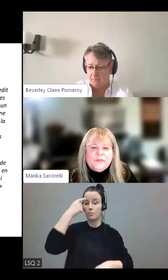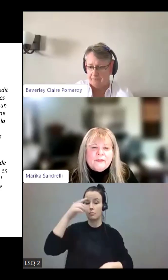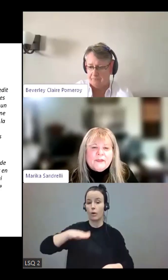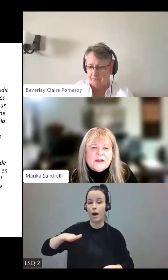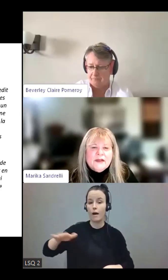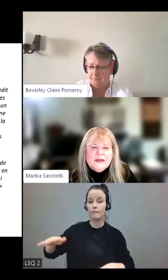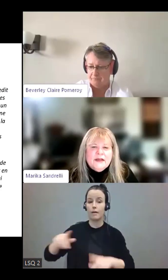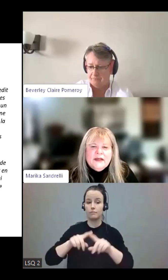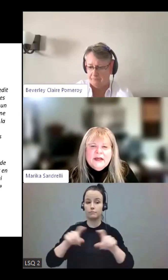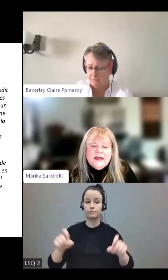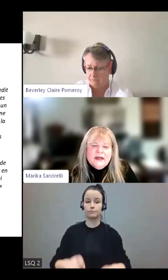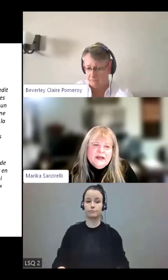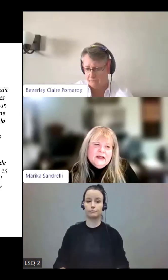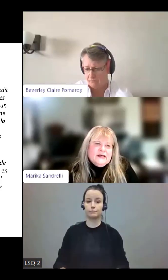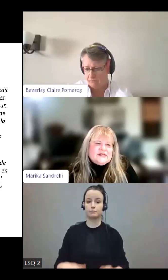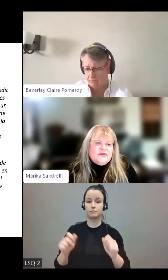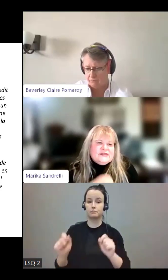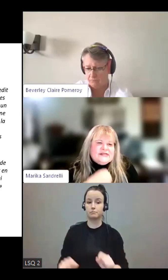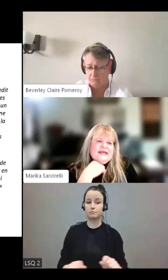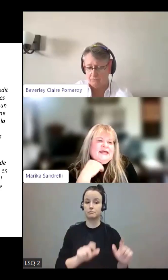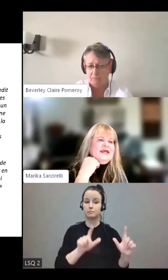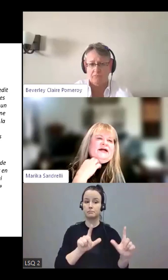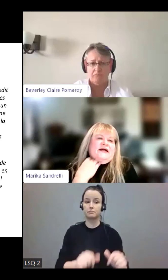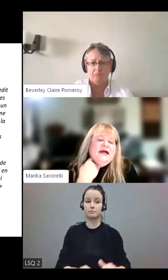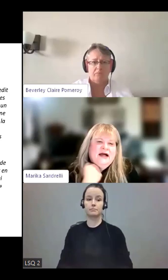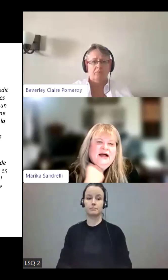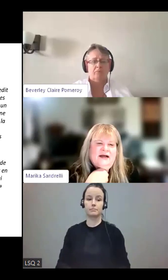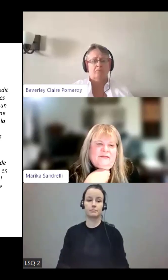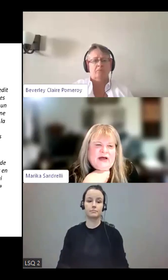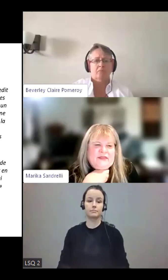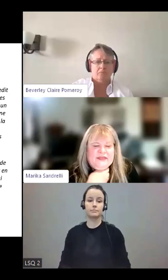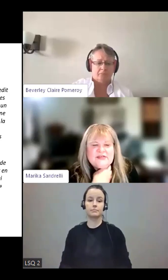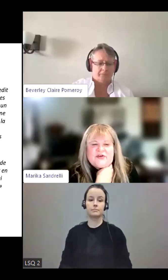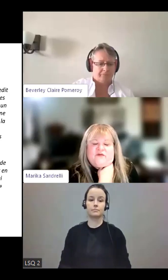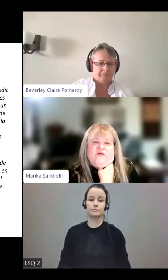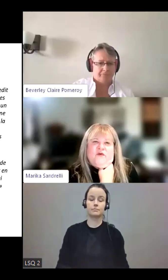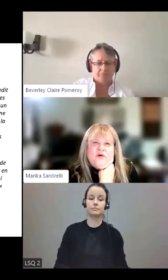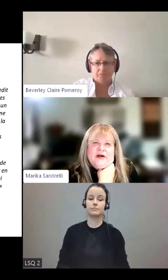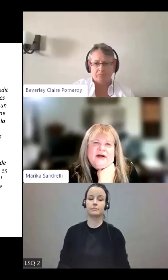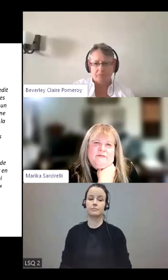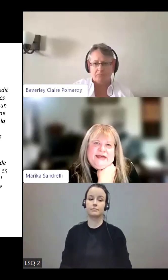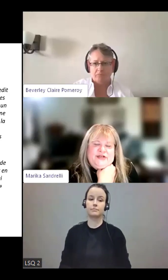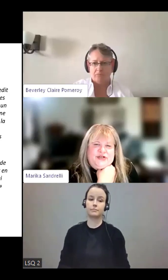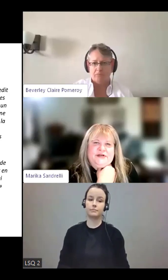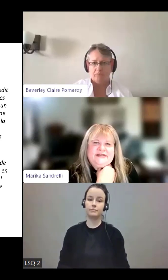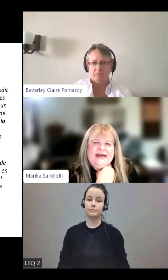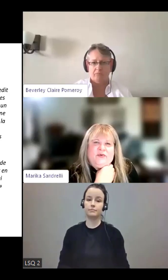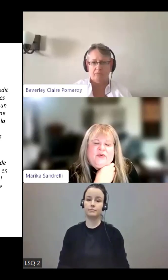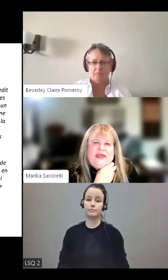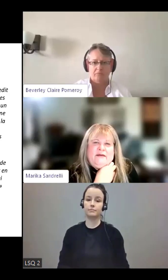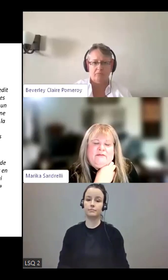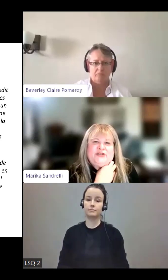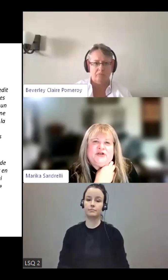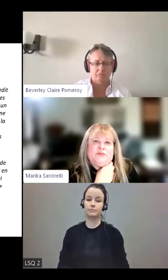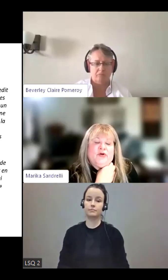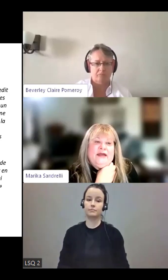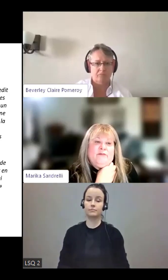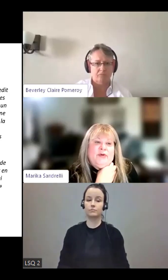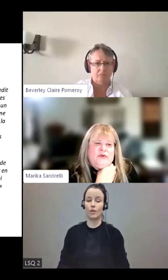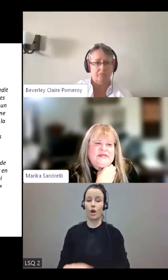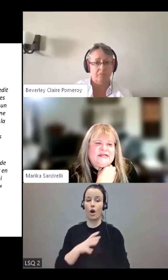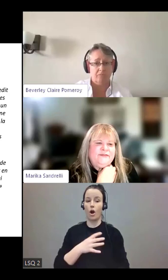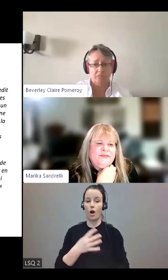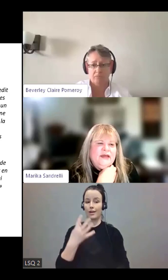Donc, vous allez voir ici, voici 4 mesures que nous avons mesurées avant et après. Donc,